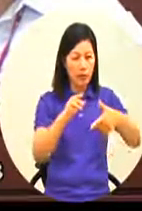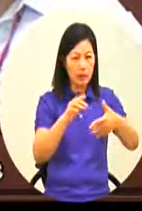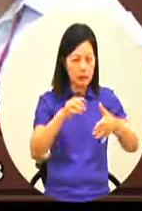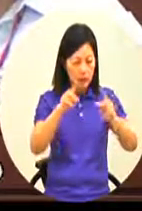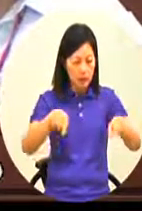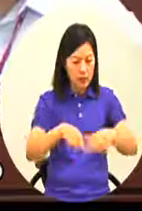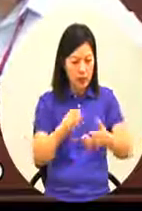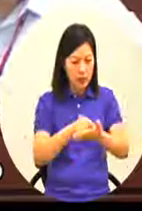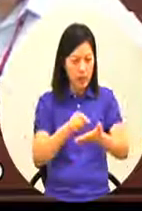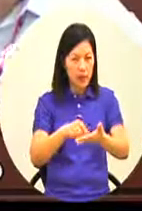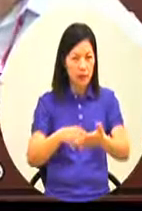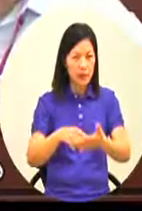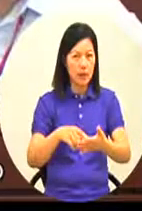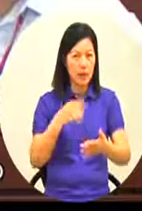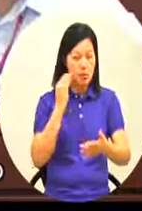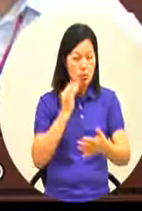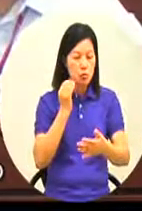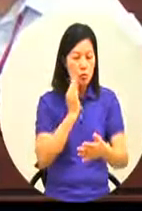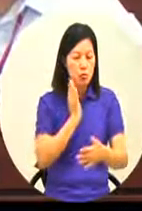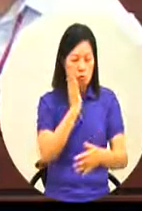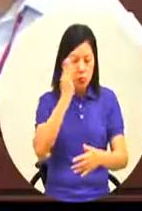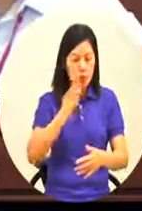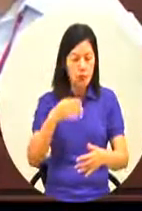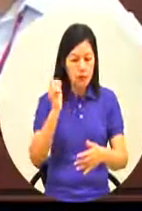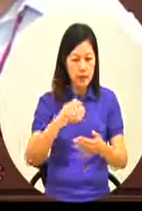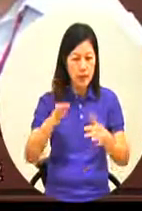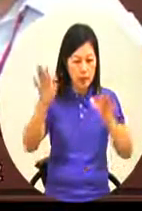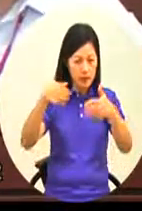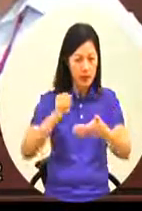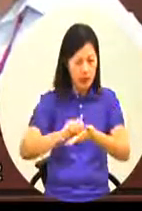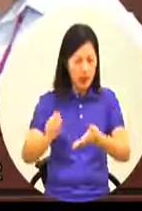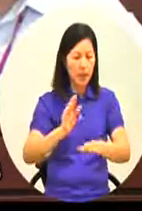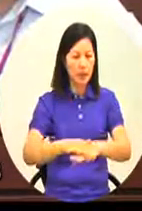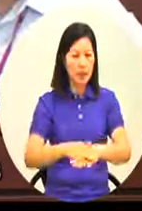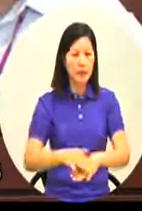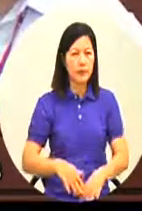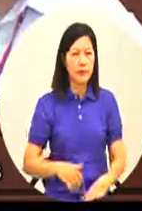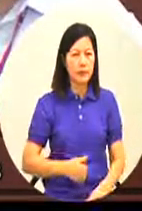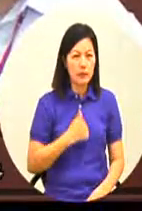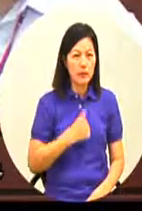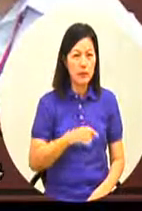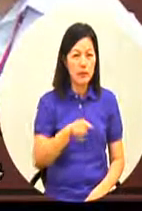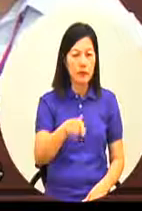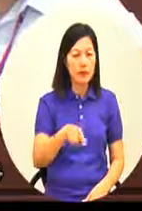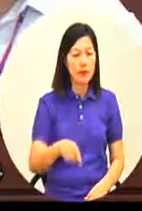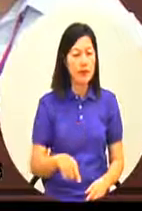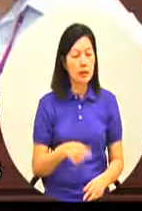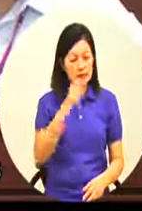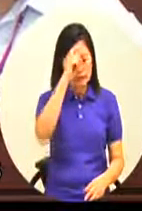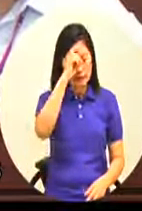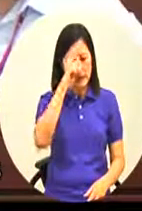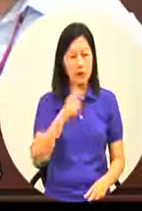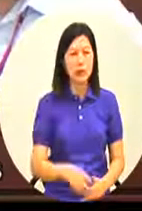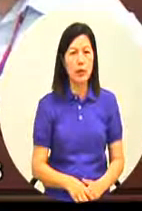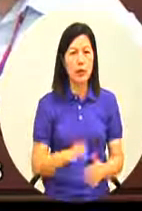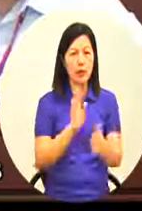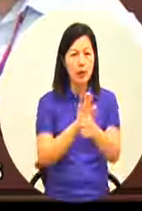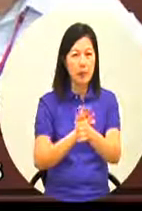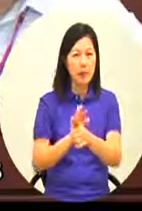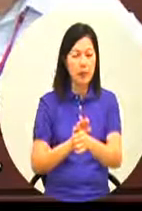对外来去招投资商。那它的方向事实上是也是，希望说我们能够扶植一些新